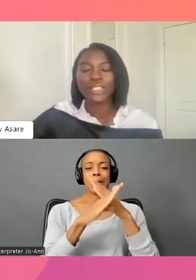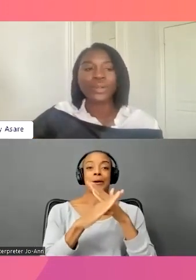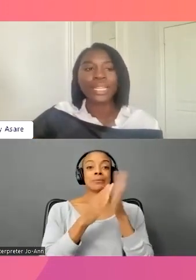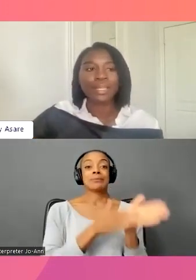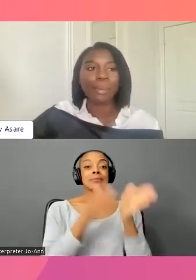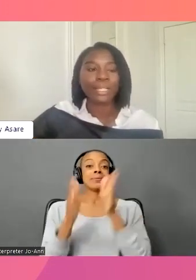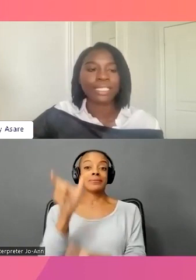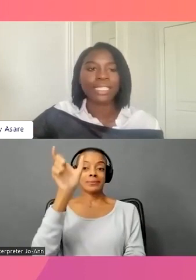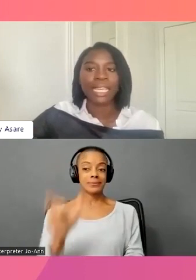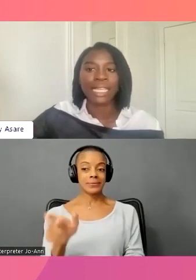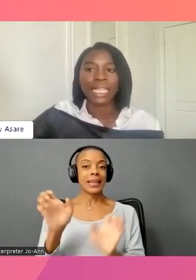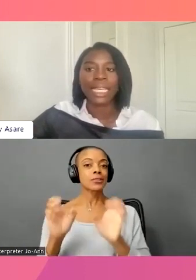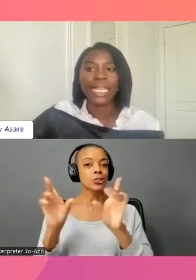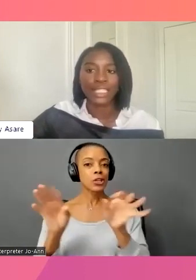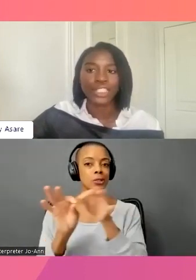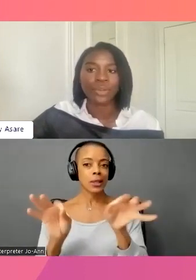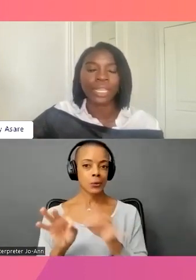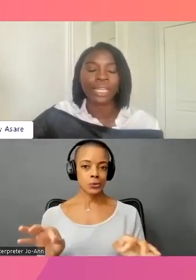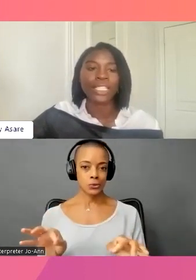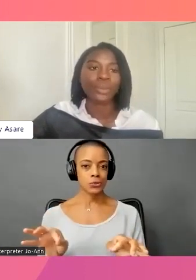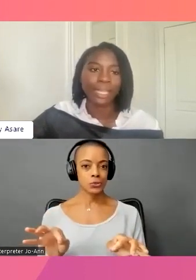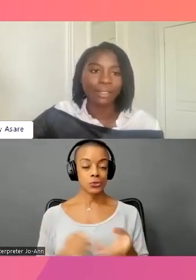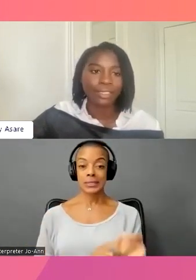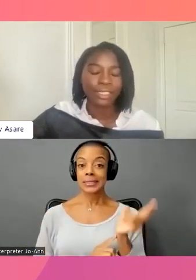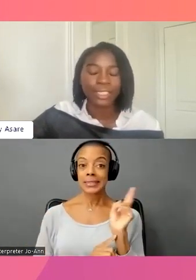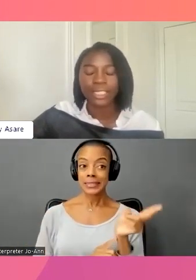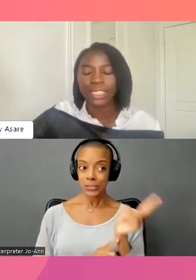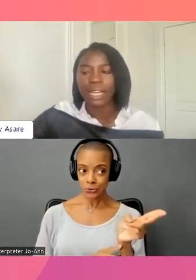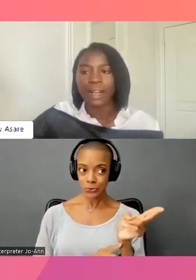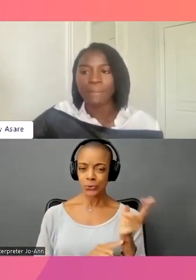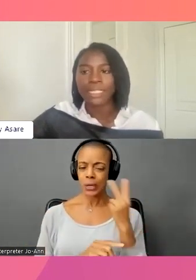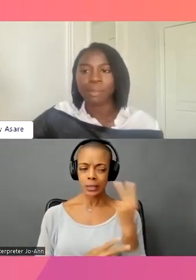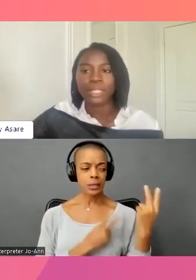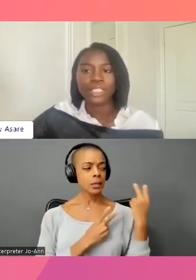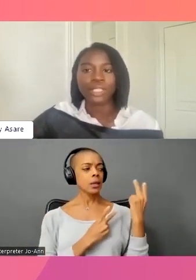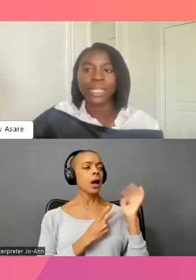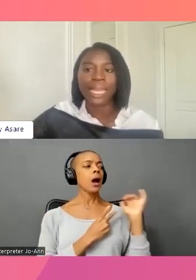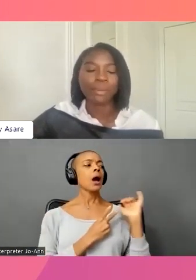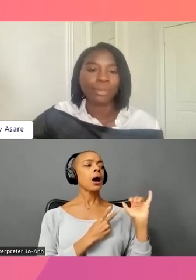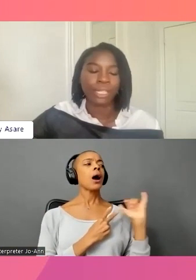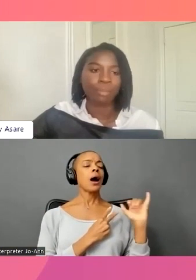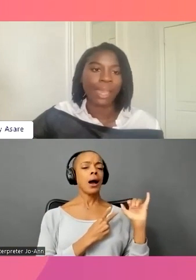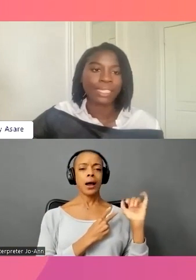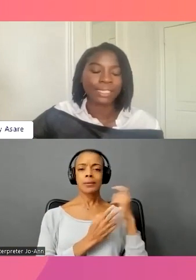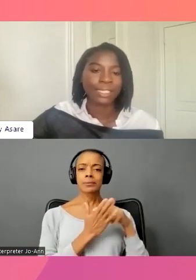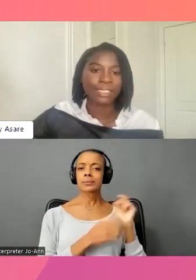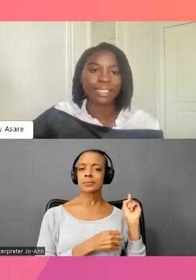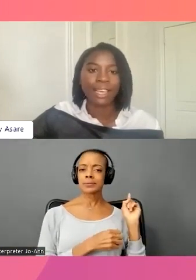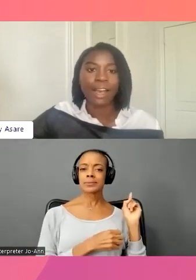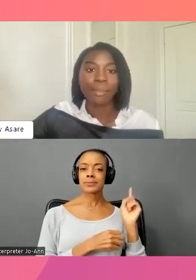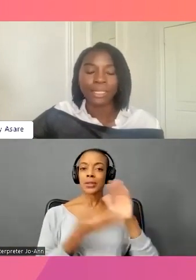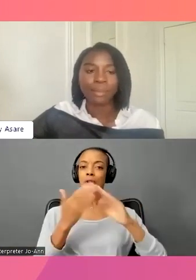la troisième colonne qui porte sur l'éducation et le langage. Il est important de toujours prendre en considération